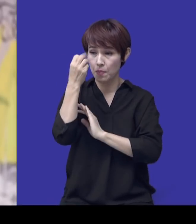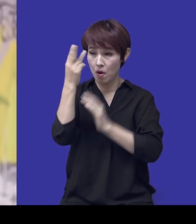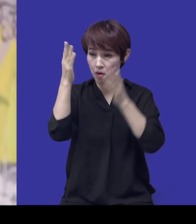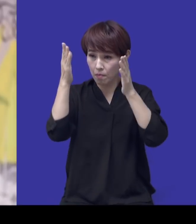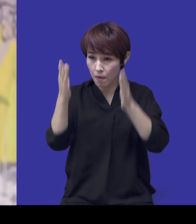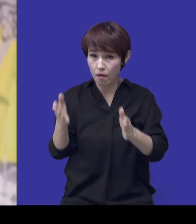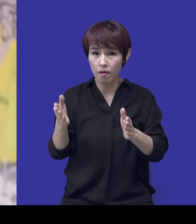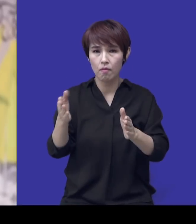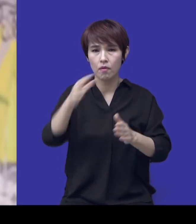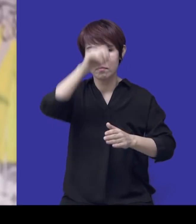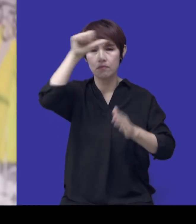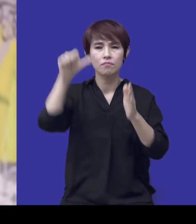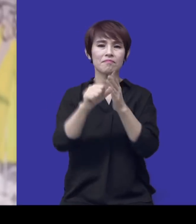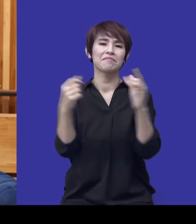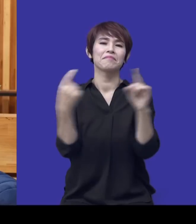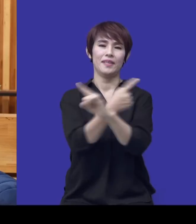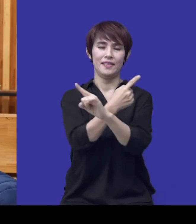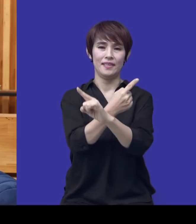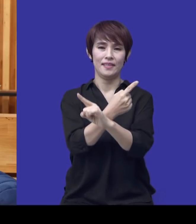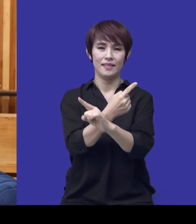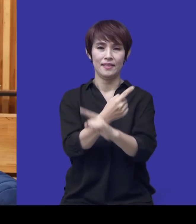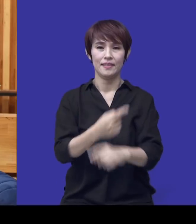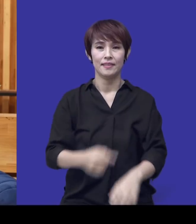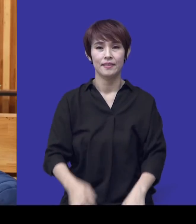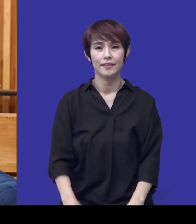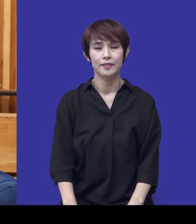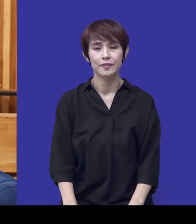터닝 포인트가 시작이 되는데 네.